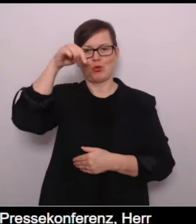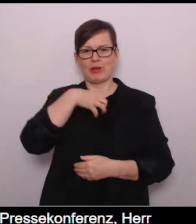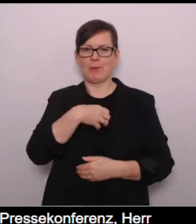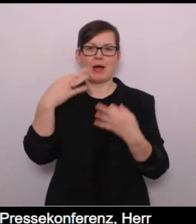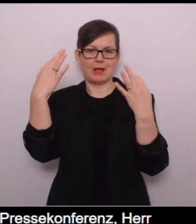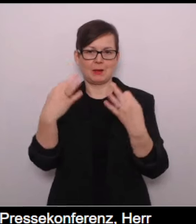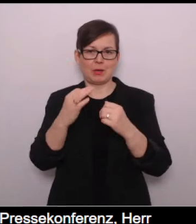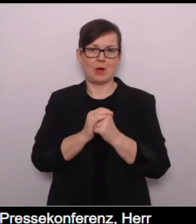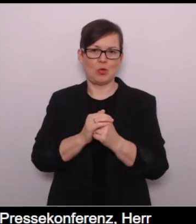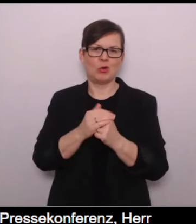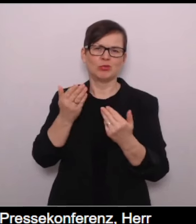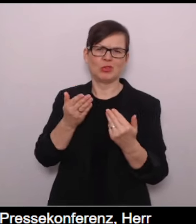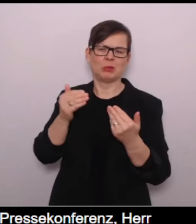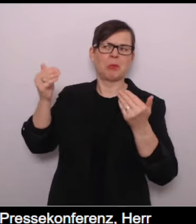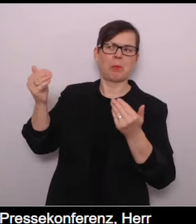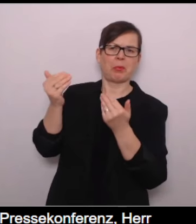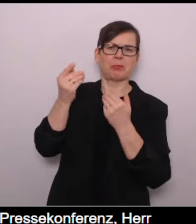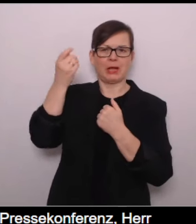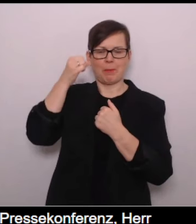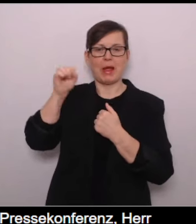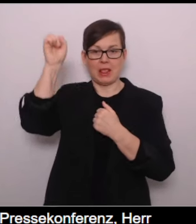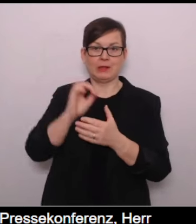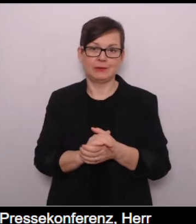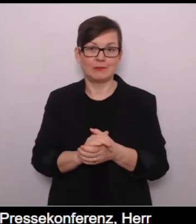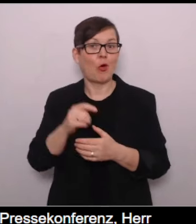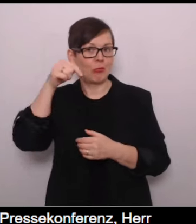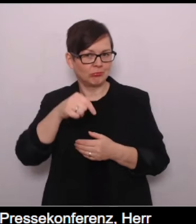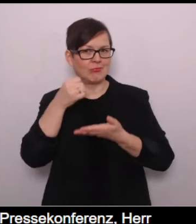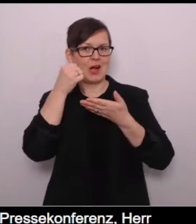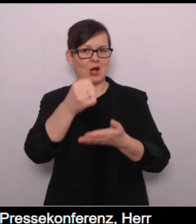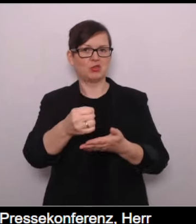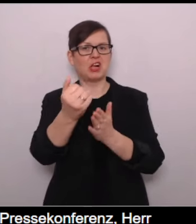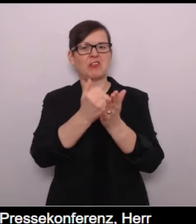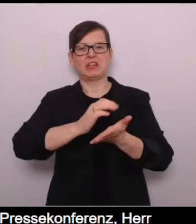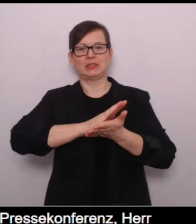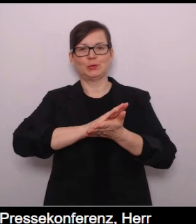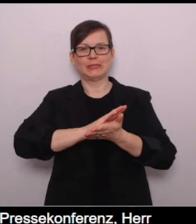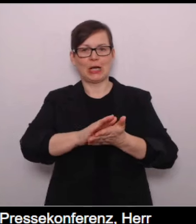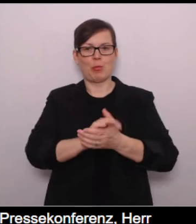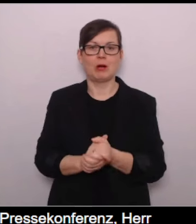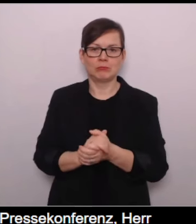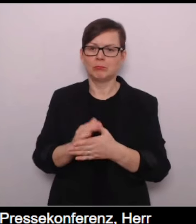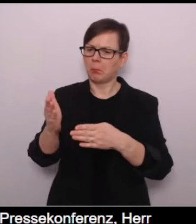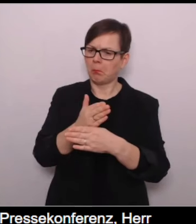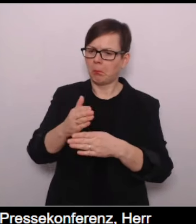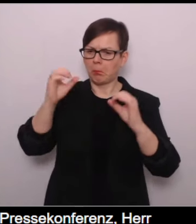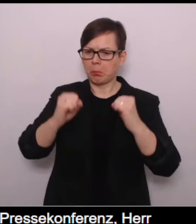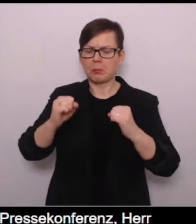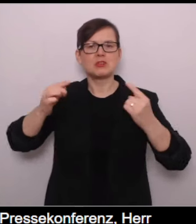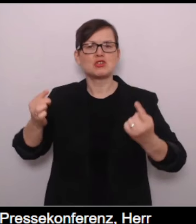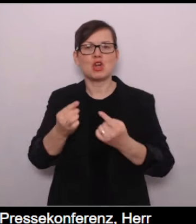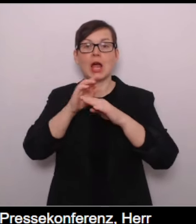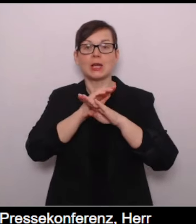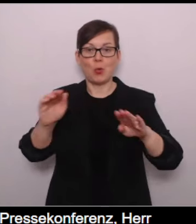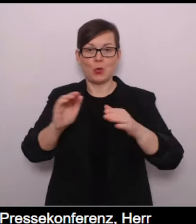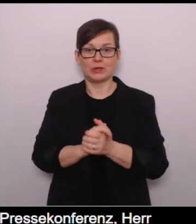Da ist alles drin, was Bayern die nächsten Jahre braucht. Es ist auch das Gegenmodell zu der Amtlin Berlin. Unser Haushalt